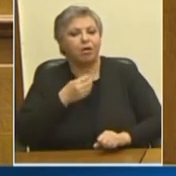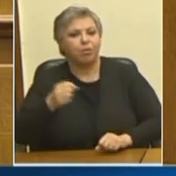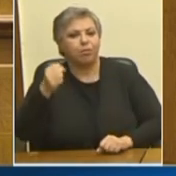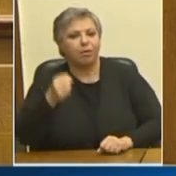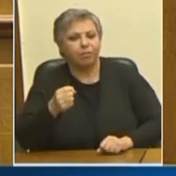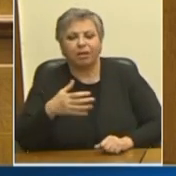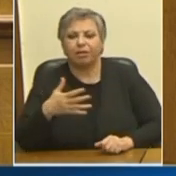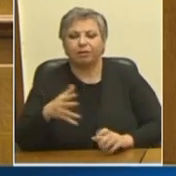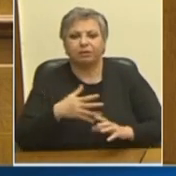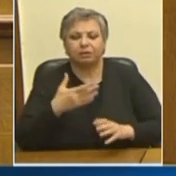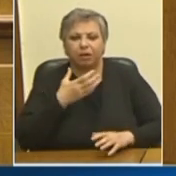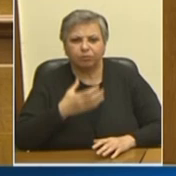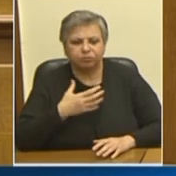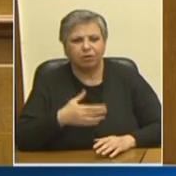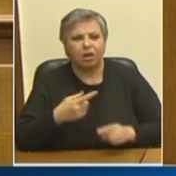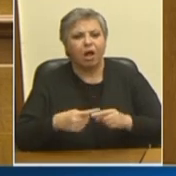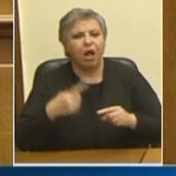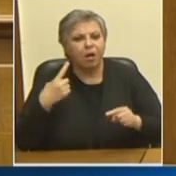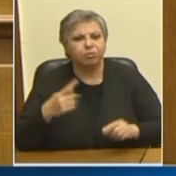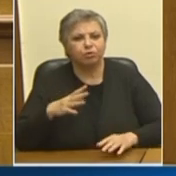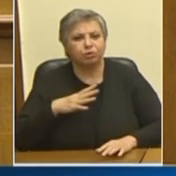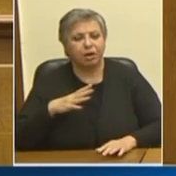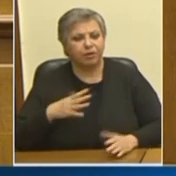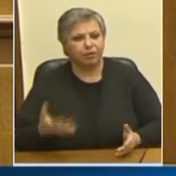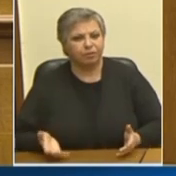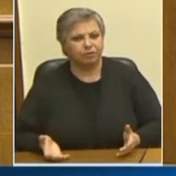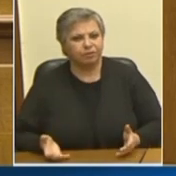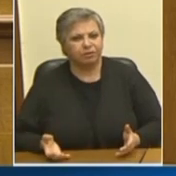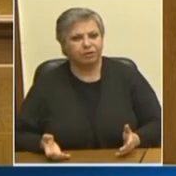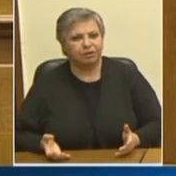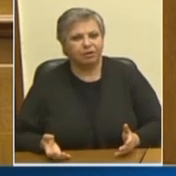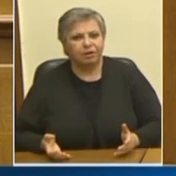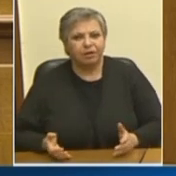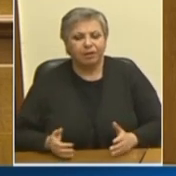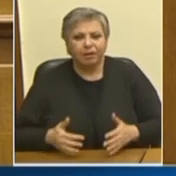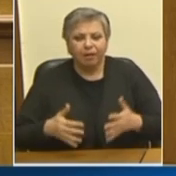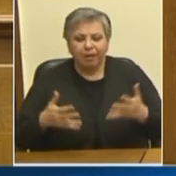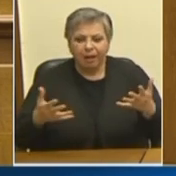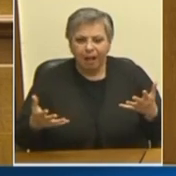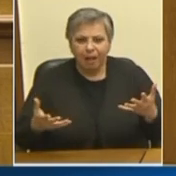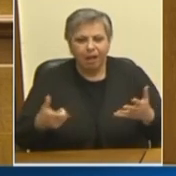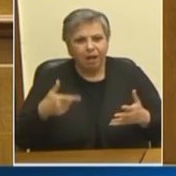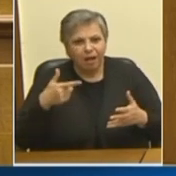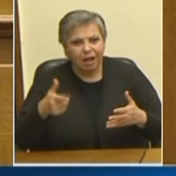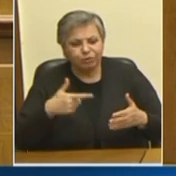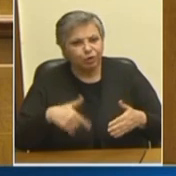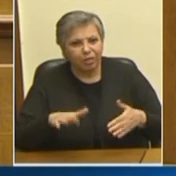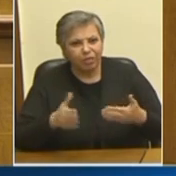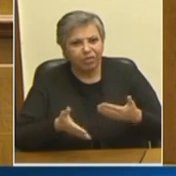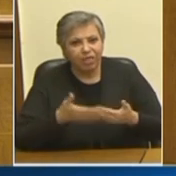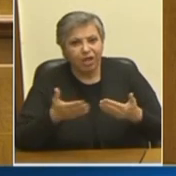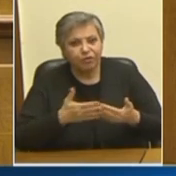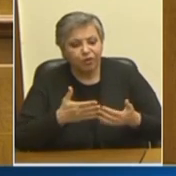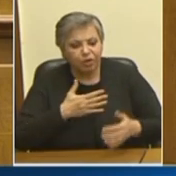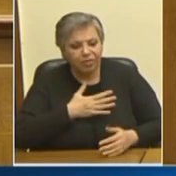Αλλά το πρόγραμμά σας δεν, όχι δεν θα ευδοκιμήσει, ούτε καν θα είναι και